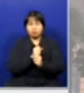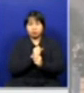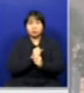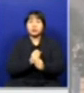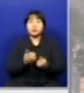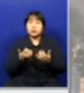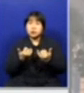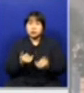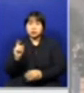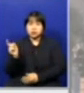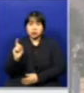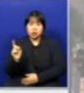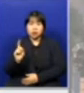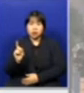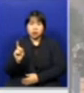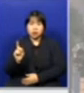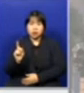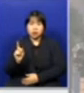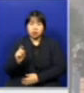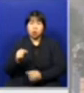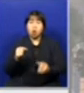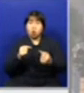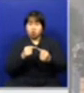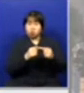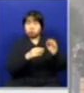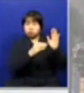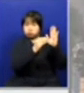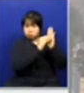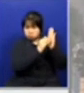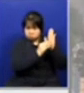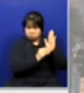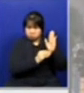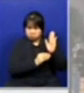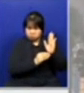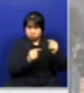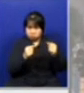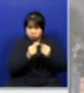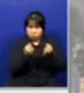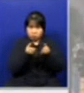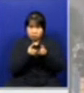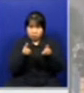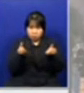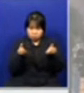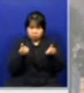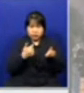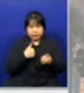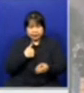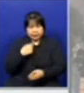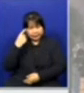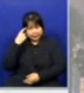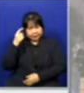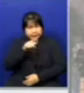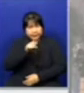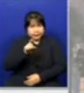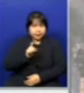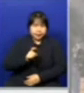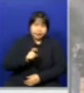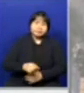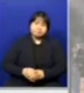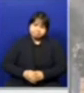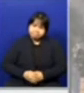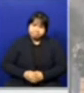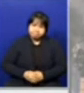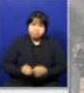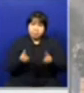กันบทบัญญัติที่ให้ไว้ในรัฐธรรมนูญเนี่ยก็สงสัยเหมือนเกินว่าในเมื่อรัฐธรรมนูญ